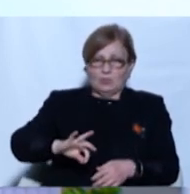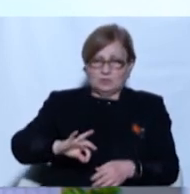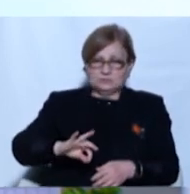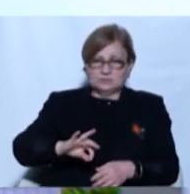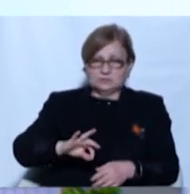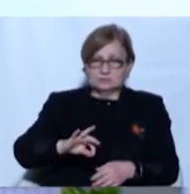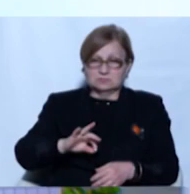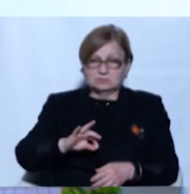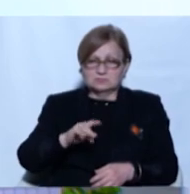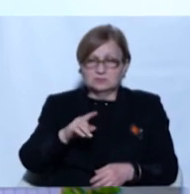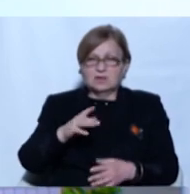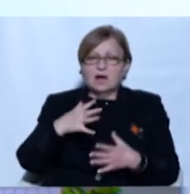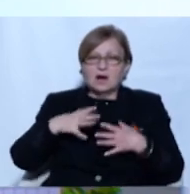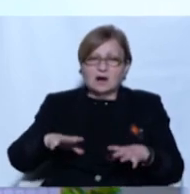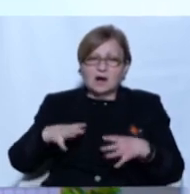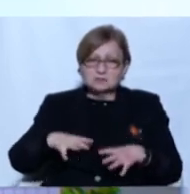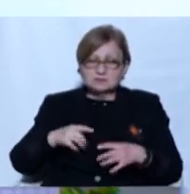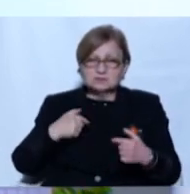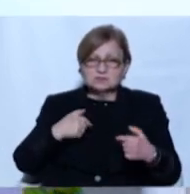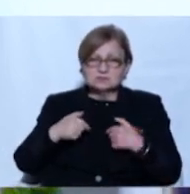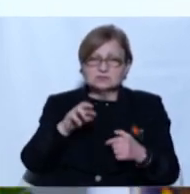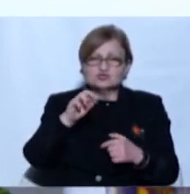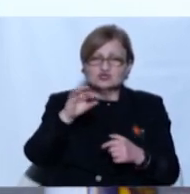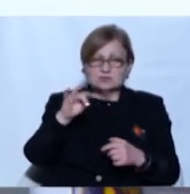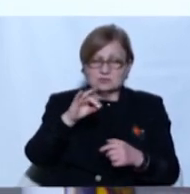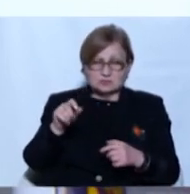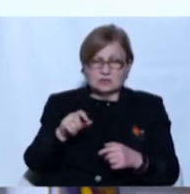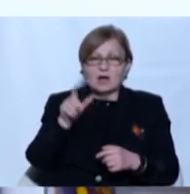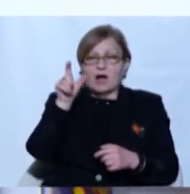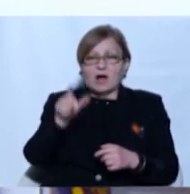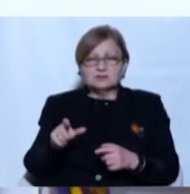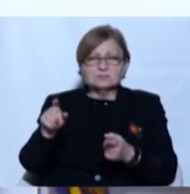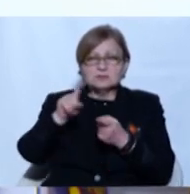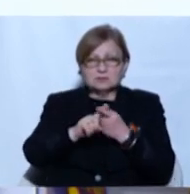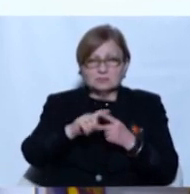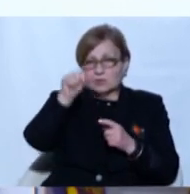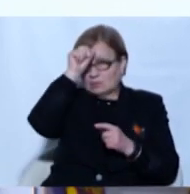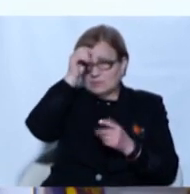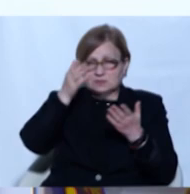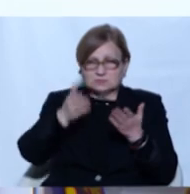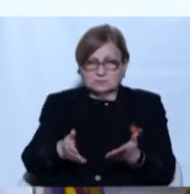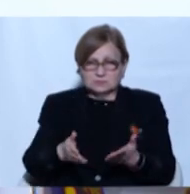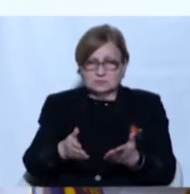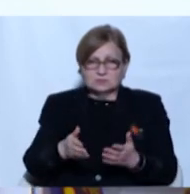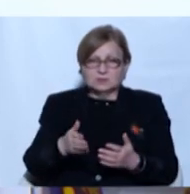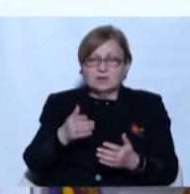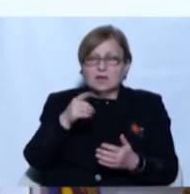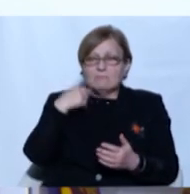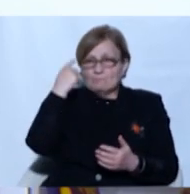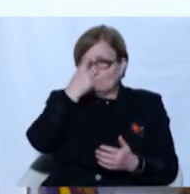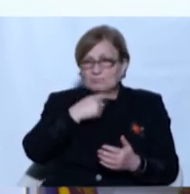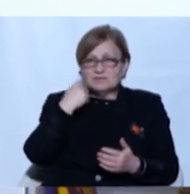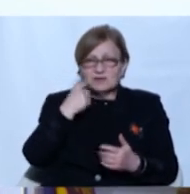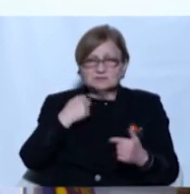აღწერილი ქართლის ჭირი აქ არის აღწერილი ადამიანის დამოკიდებულება ღმერთთან აქ არის ჩემი პირადი ტრაგედია და იქნება ეს